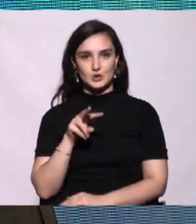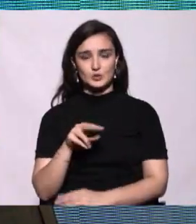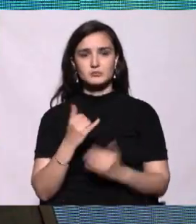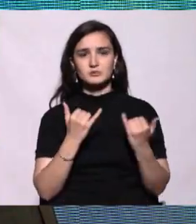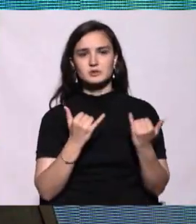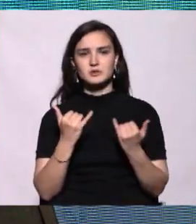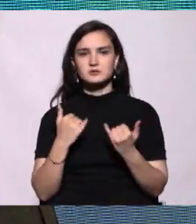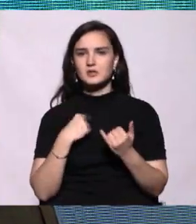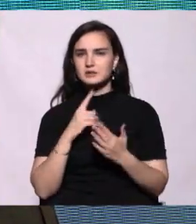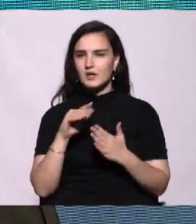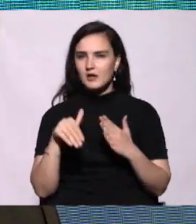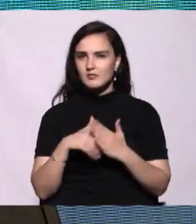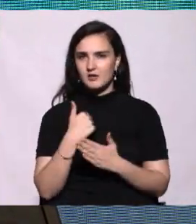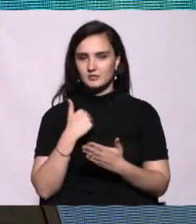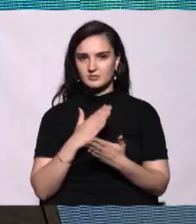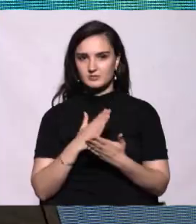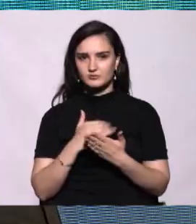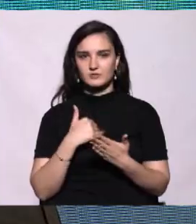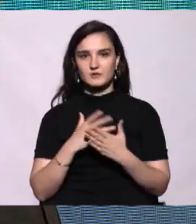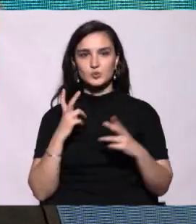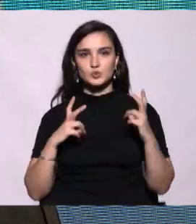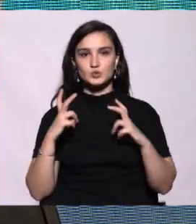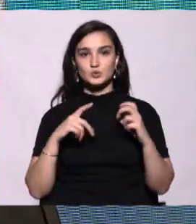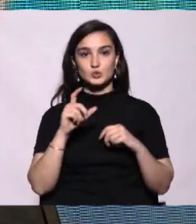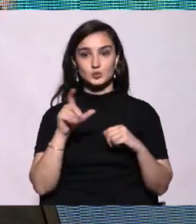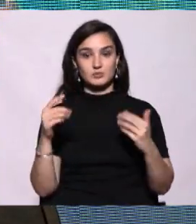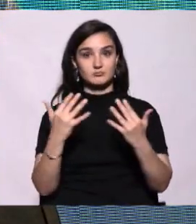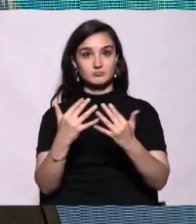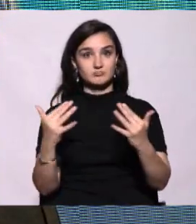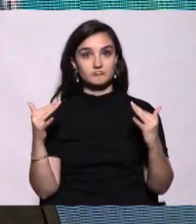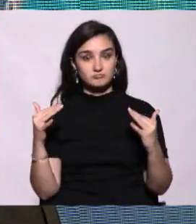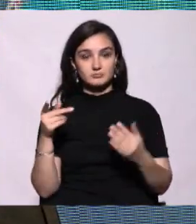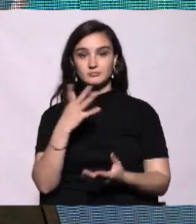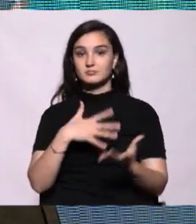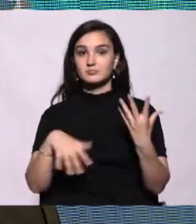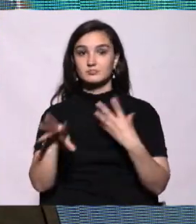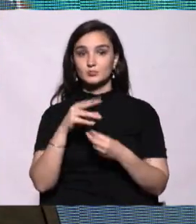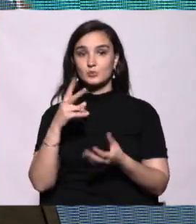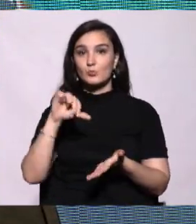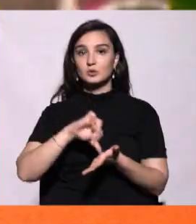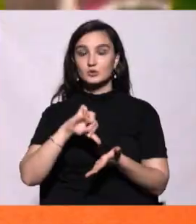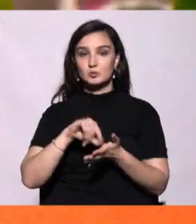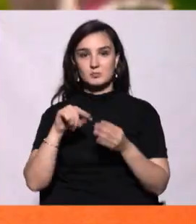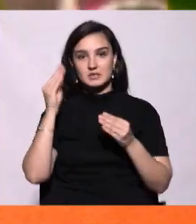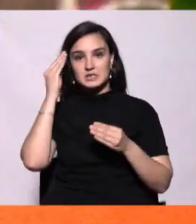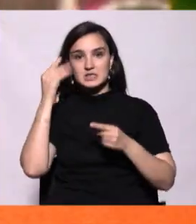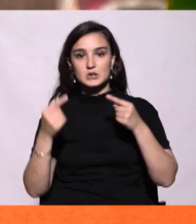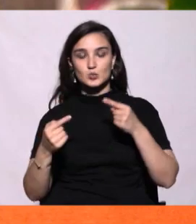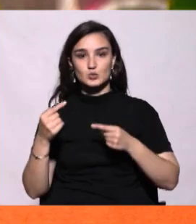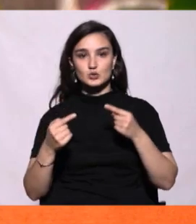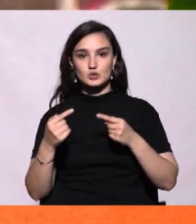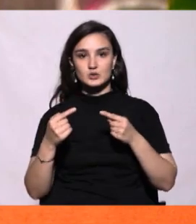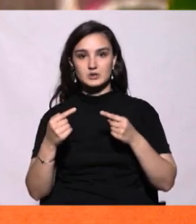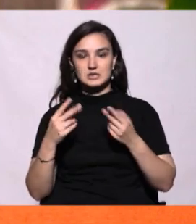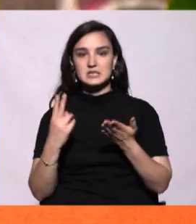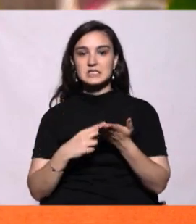we have something new for you. We have students in the audience and they are going to participate in the discussion. წიგნის